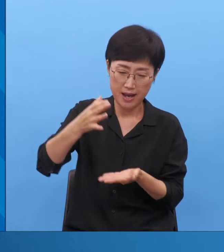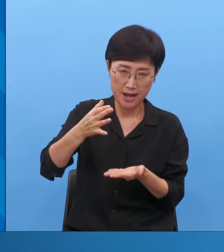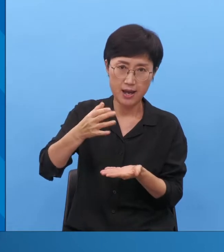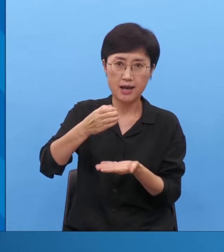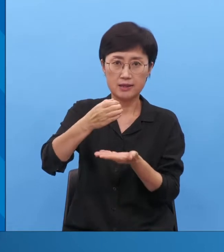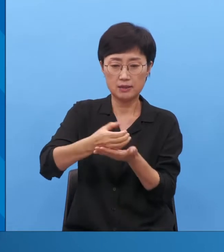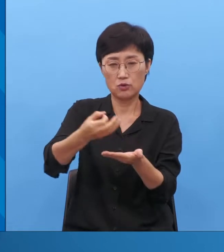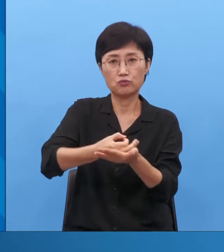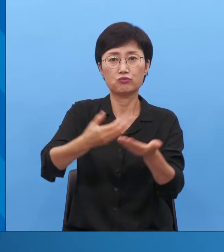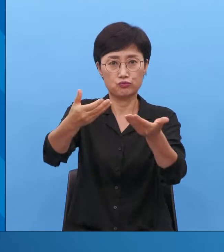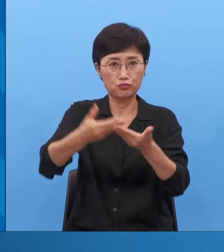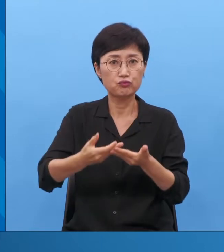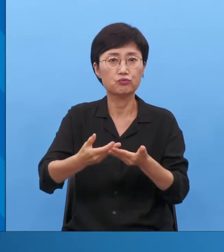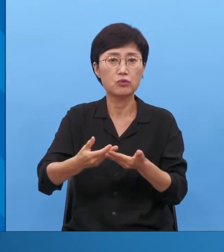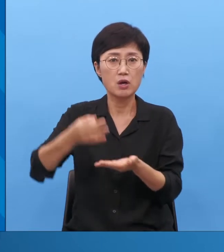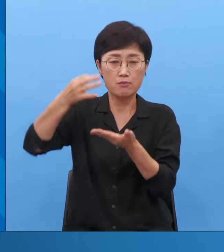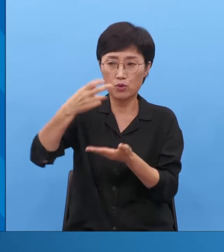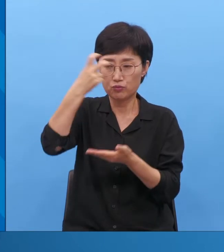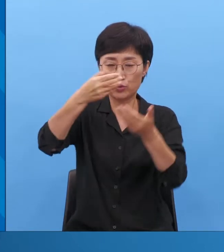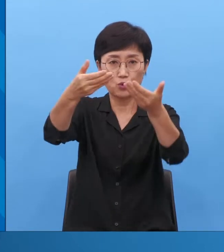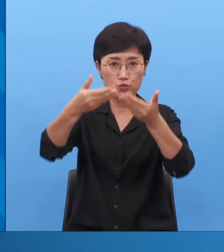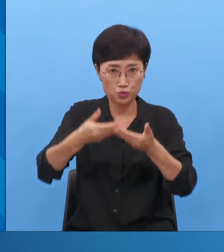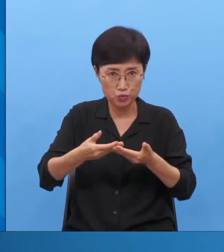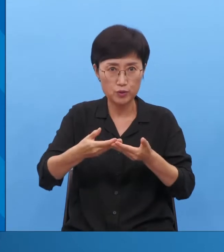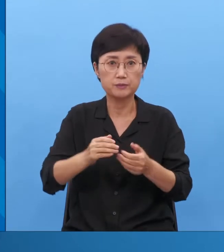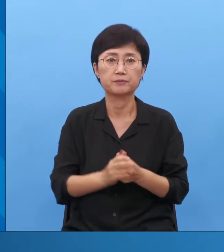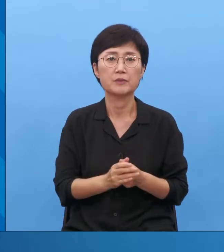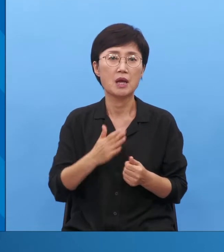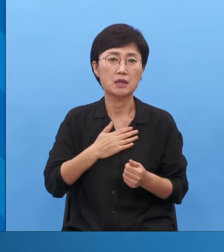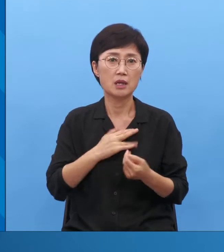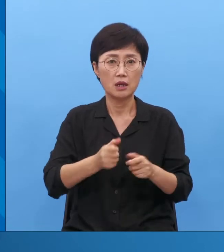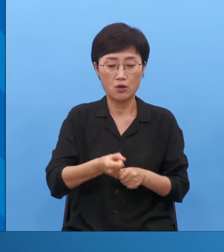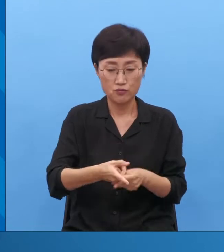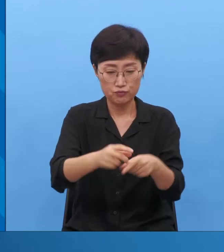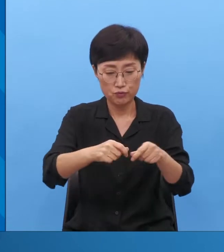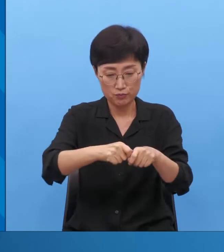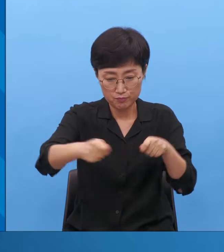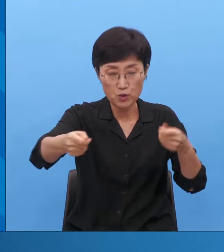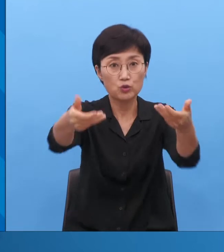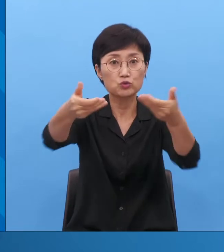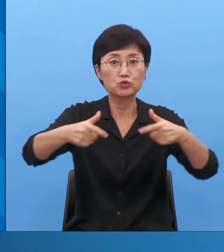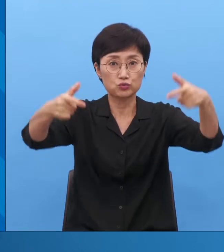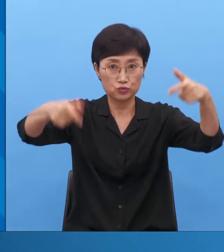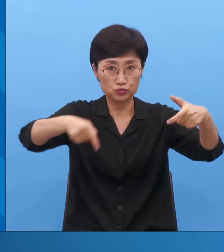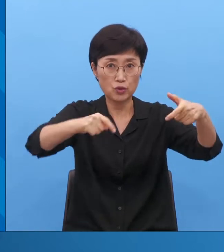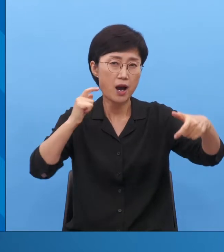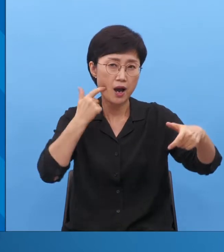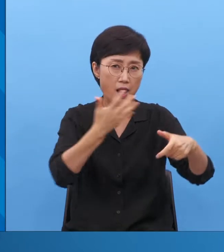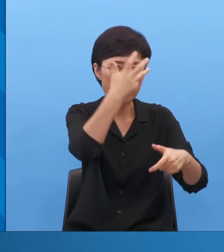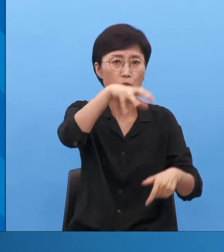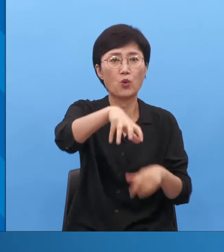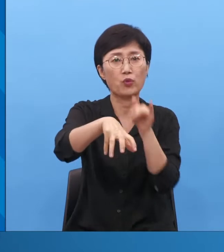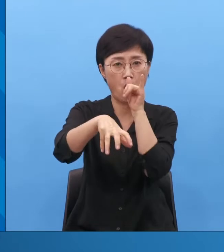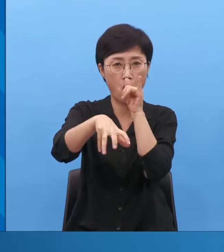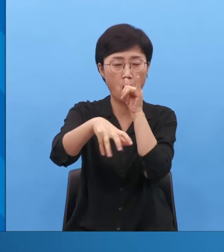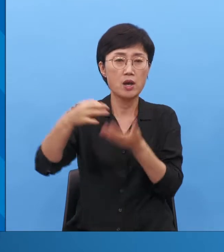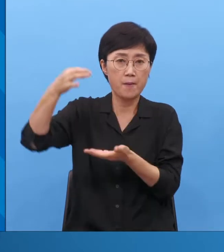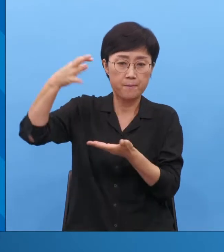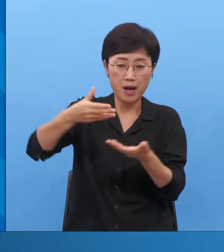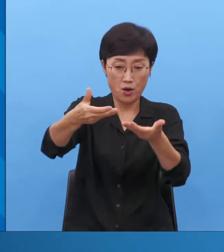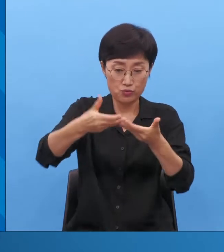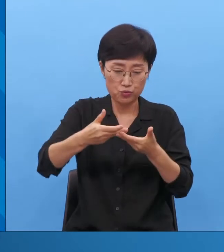산업과 나의 자네의 소득이시니 나의 분깃을 지키시나이다. 내게 도로제어준 구역은 아름다운 곳에 있으며